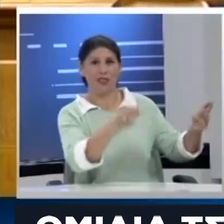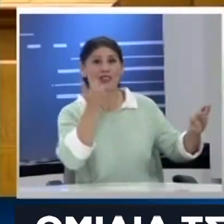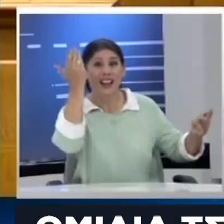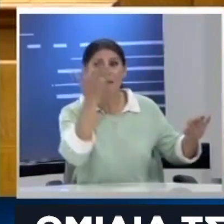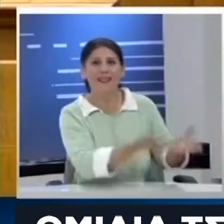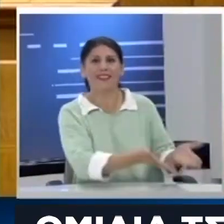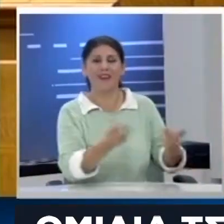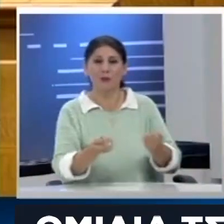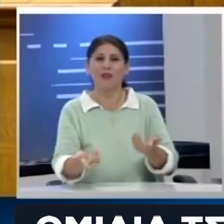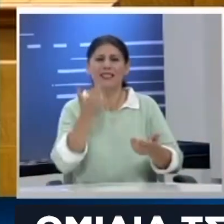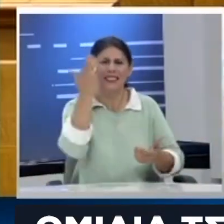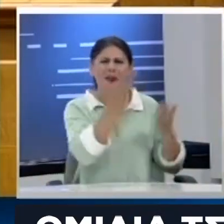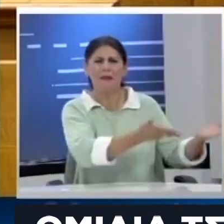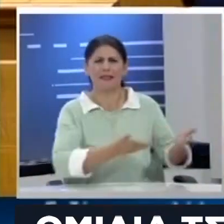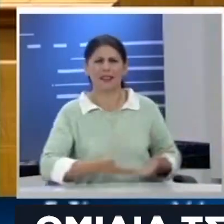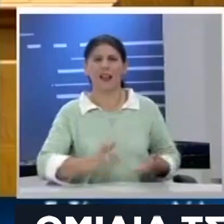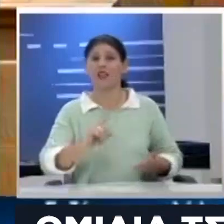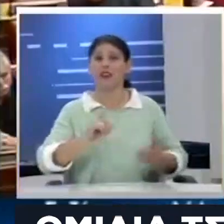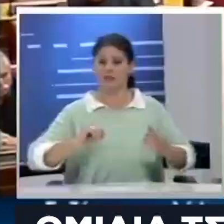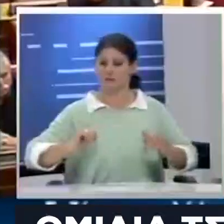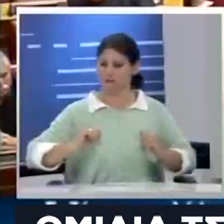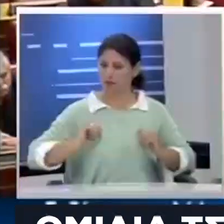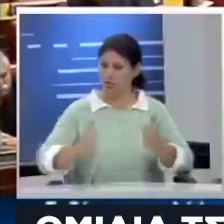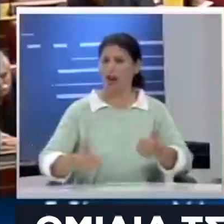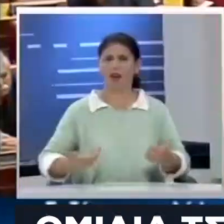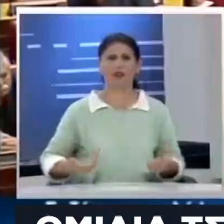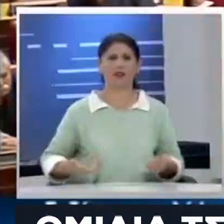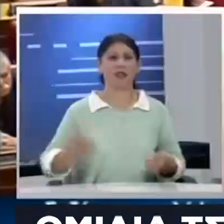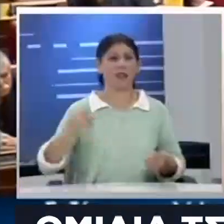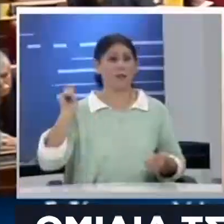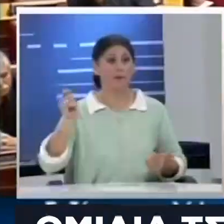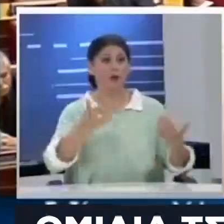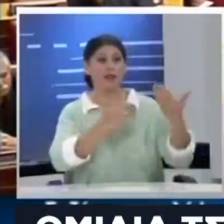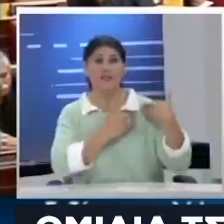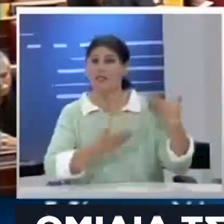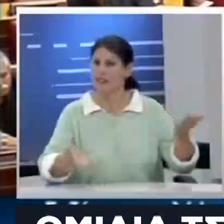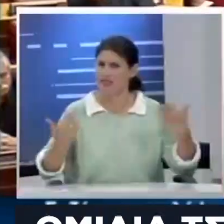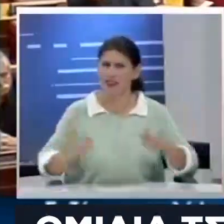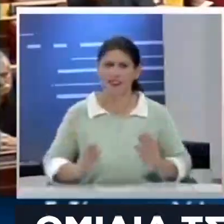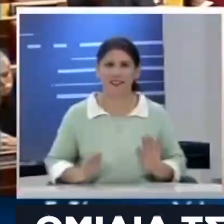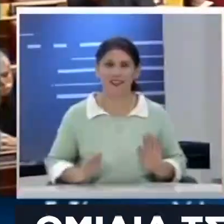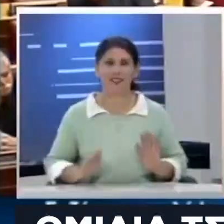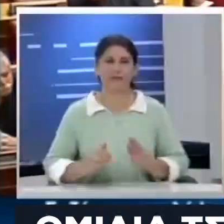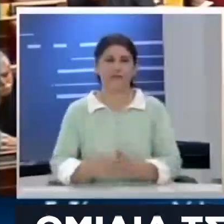ντρέπεται για αυτό που κάνει. Γιατί δεν έχει τα κότσια, δεν έχει το θάρρος, δεν έχει την πολιτική ευθύνη.